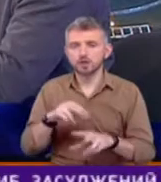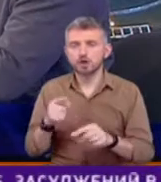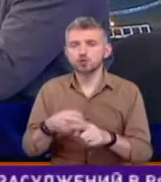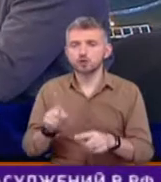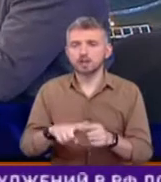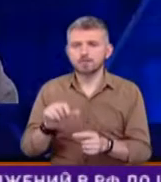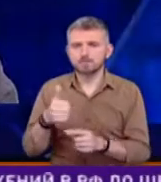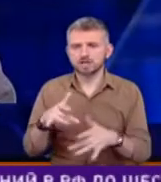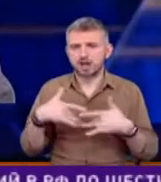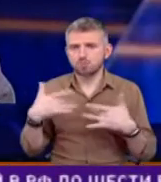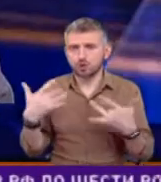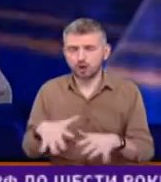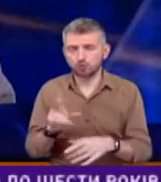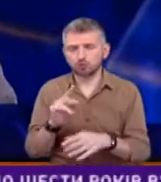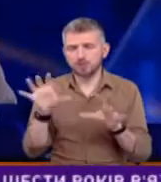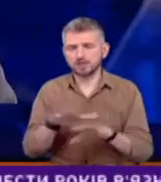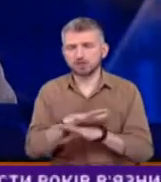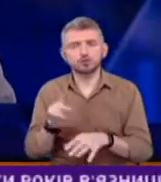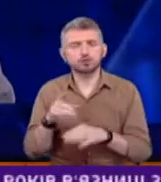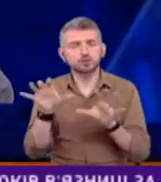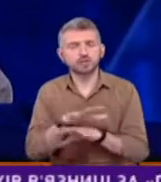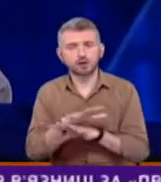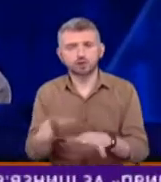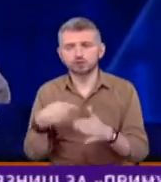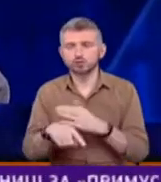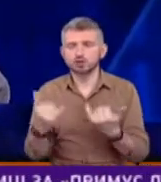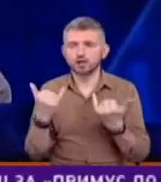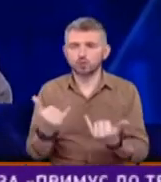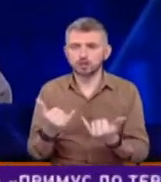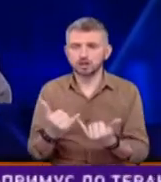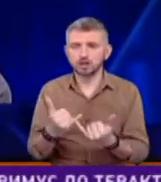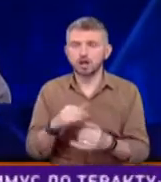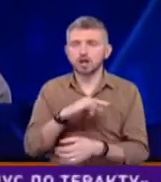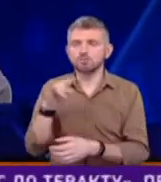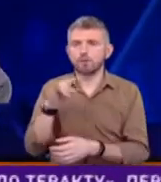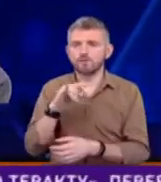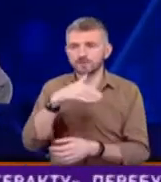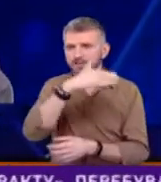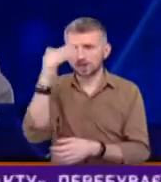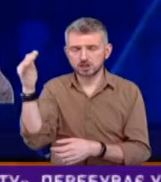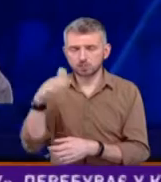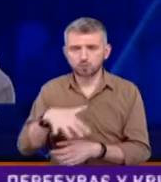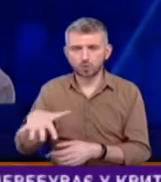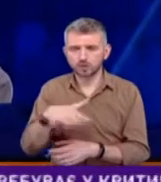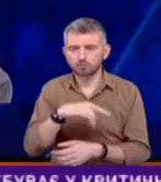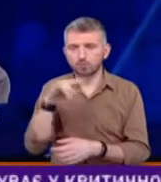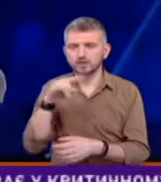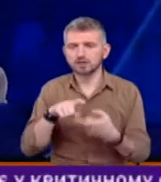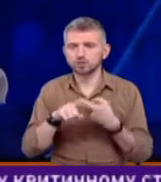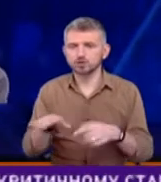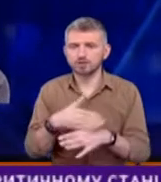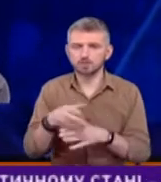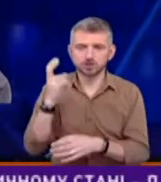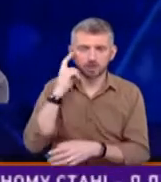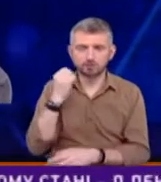це перше аморально і друге незаконно. Чому незаконно? Оскільки на сьогодні повітряний простір і повітряне сполучення між